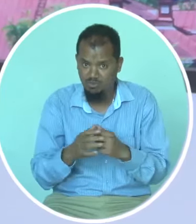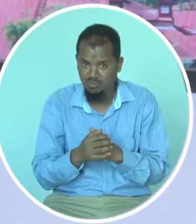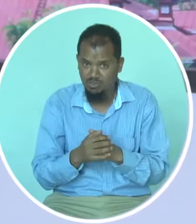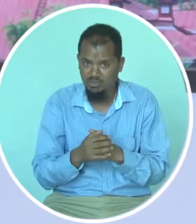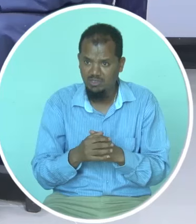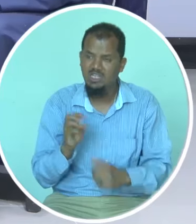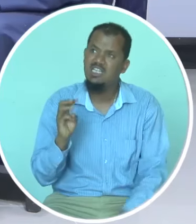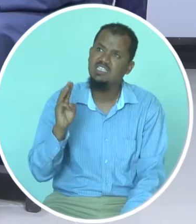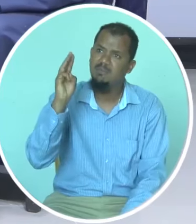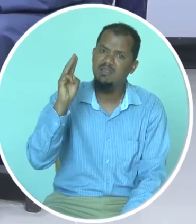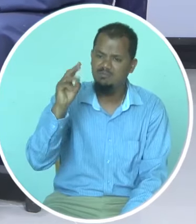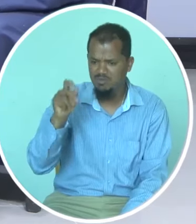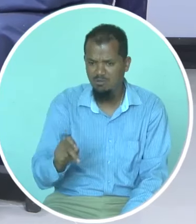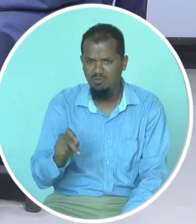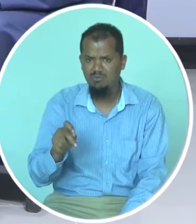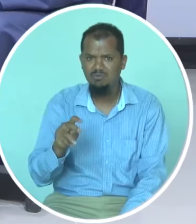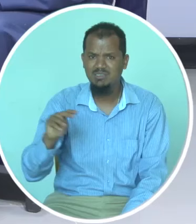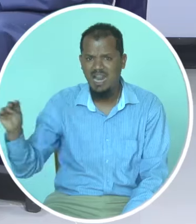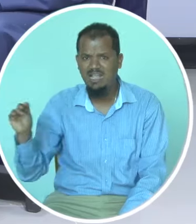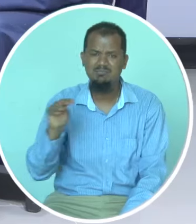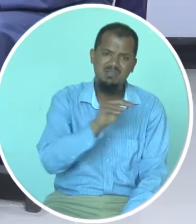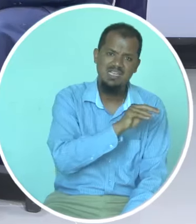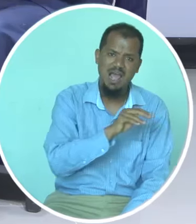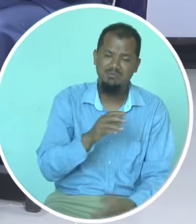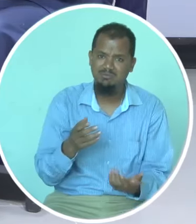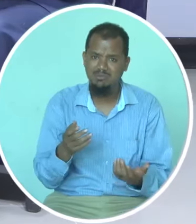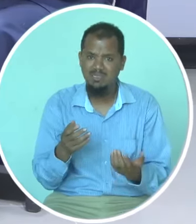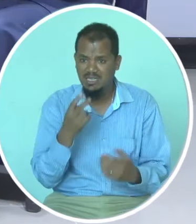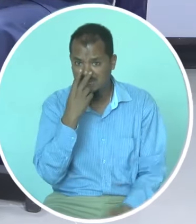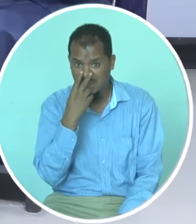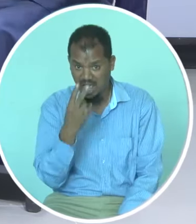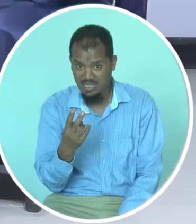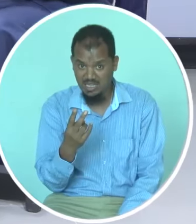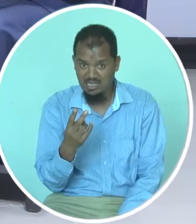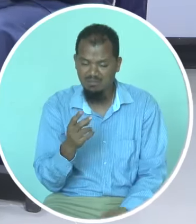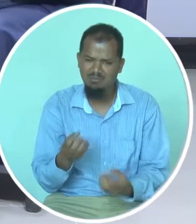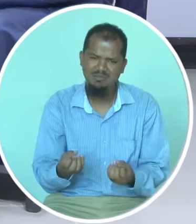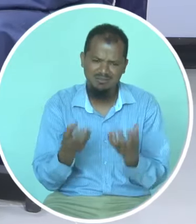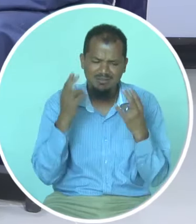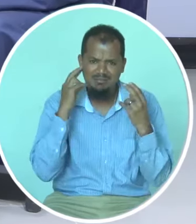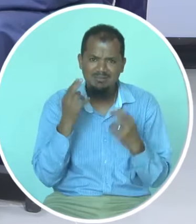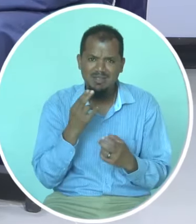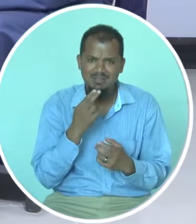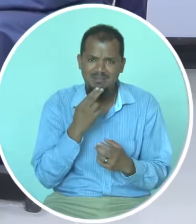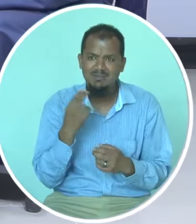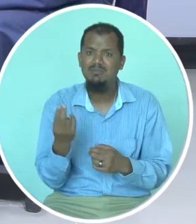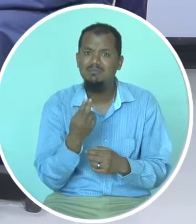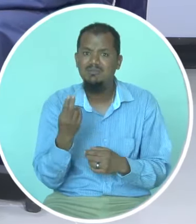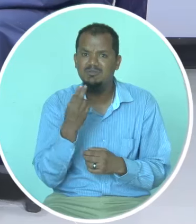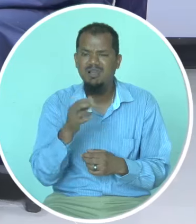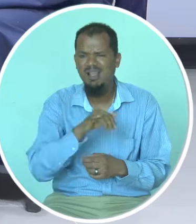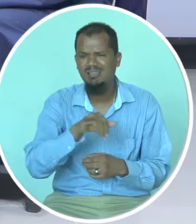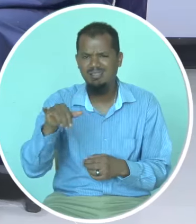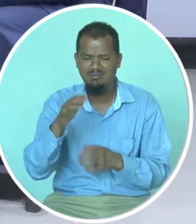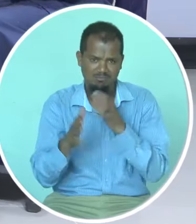ነው ወደ ሰሜን ደቡብ ምስራቅ ምዕራብ እንዲሁም መካከል ያየን እንደሆነ በርካታ መስማት የተሳናቸው የሚጠቀሙበት